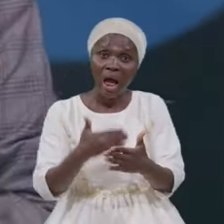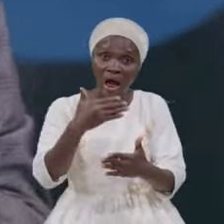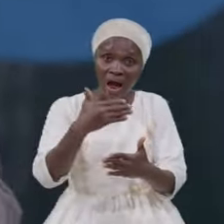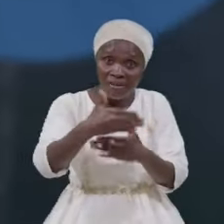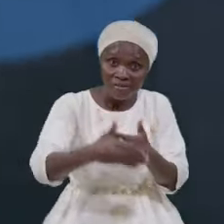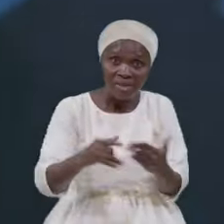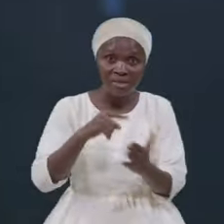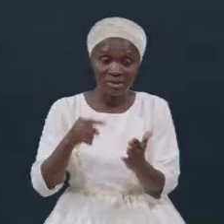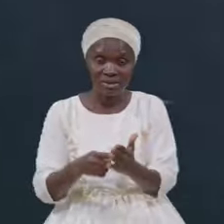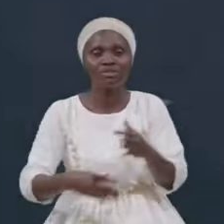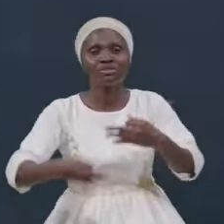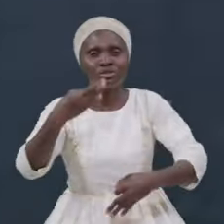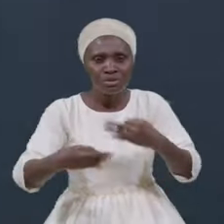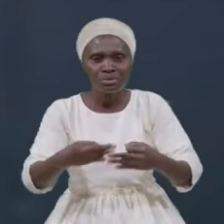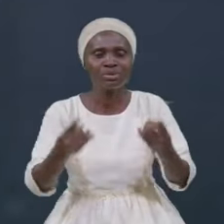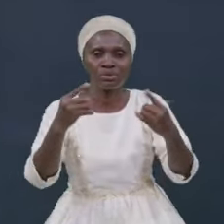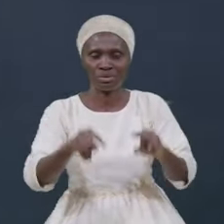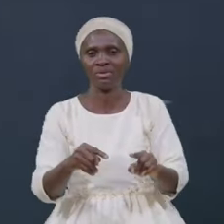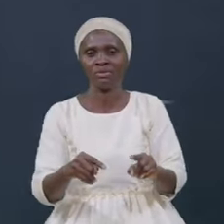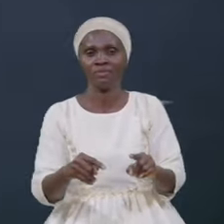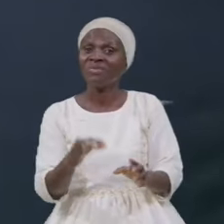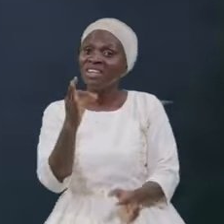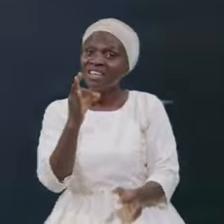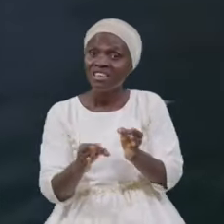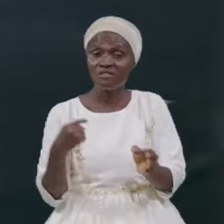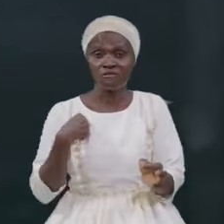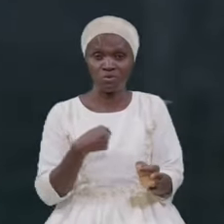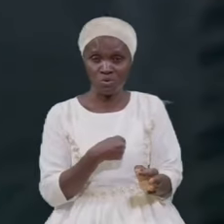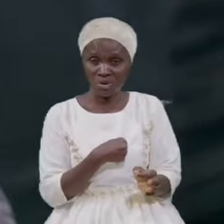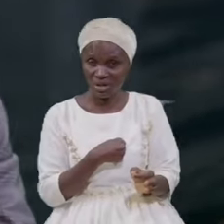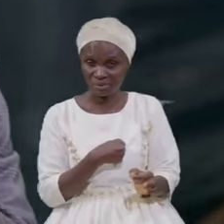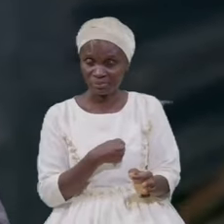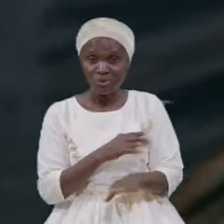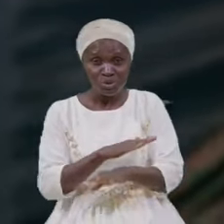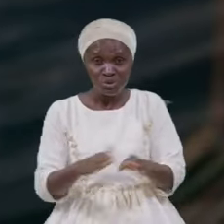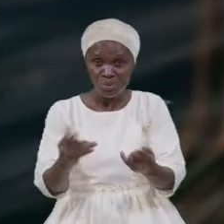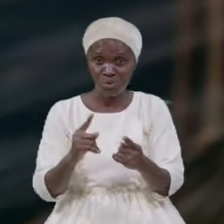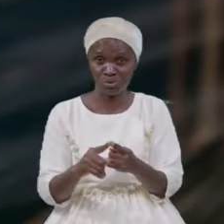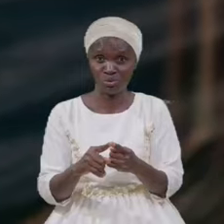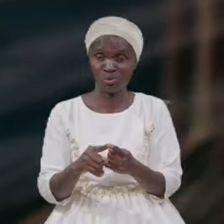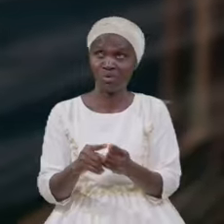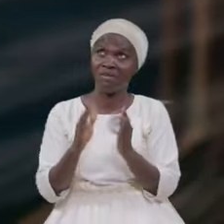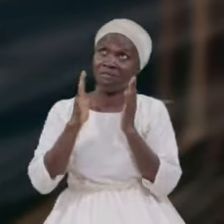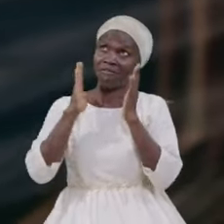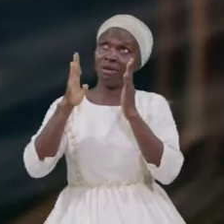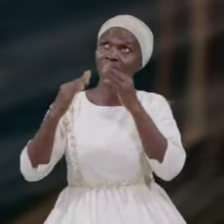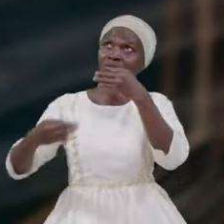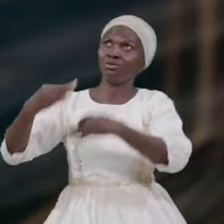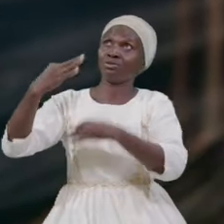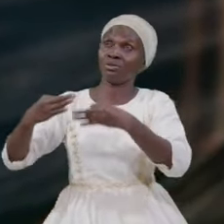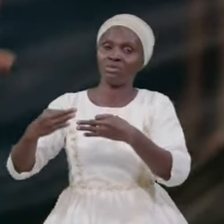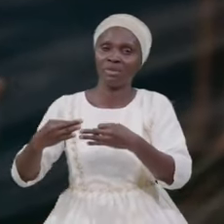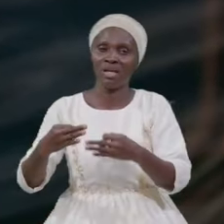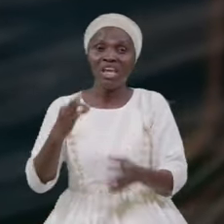Si nous ne voulons pas faire face à ce jugement, si nous voulons avoir la miséricorde de Dieu, alors voici le moment d'avoir